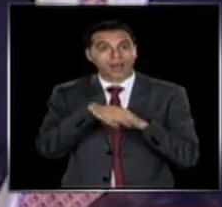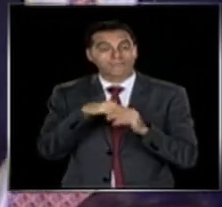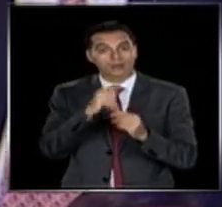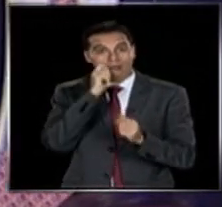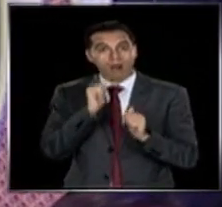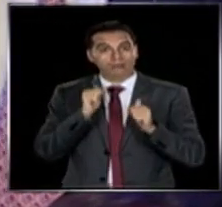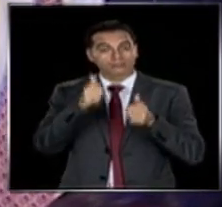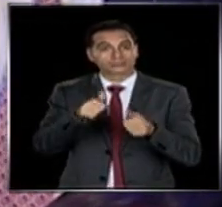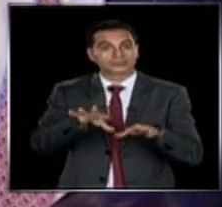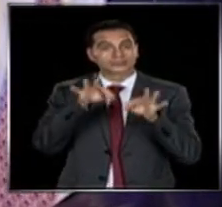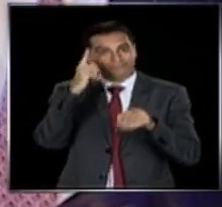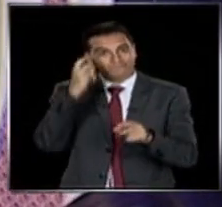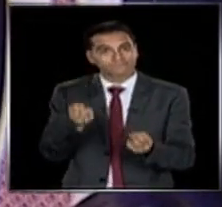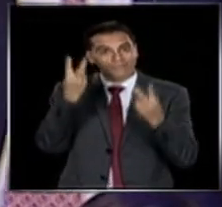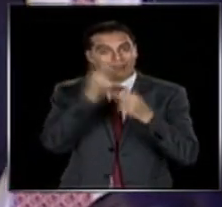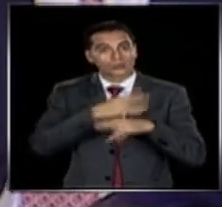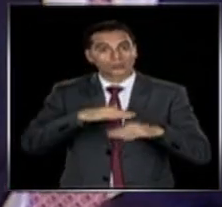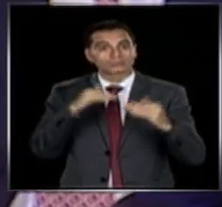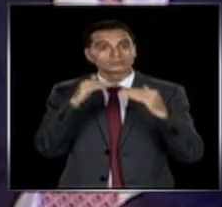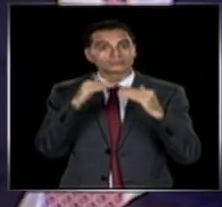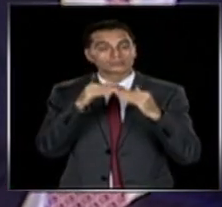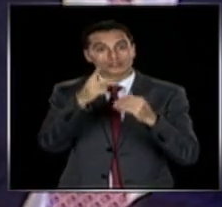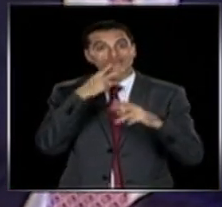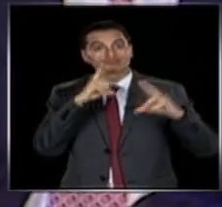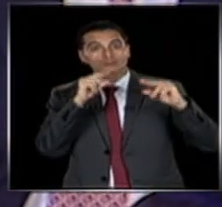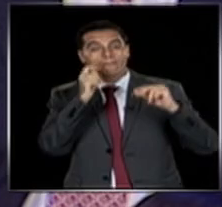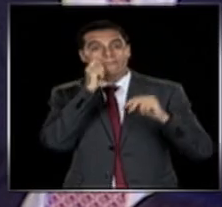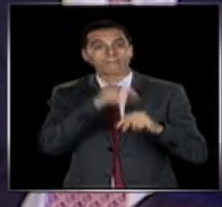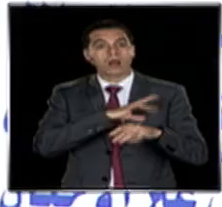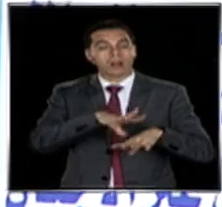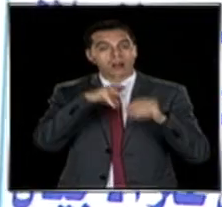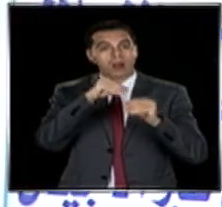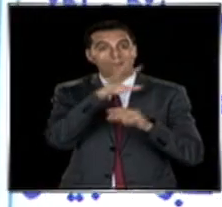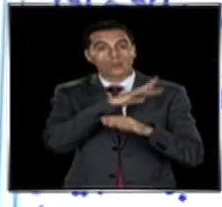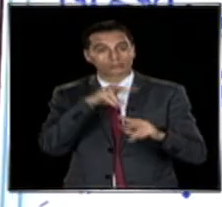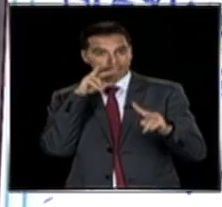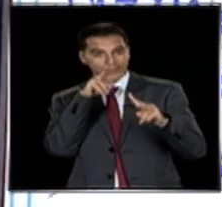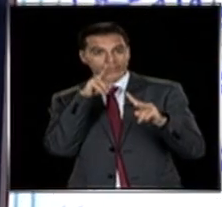الرجال. شابهت أباك فالتف الجميع حولك،